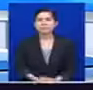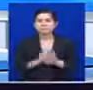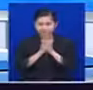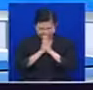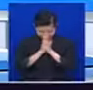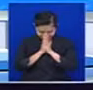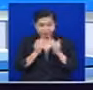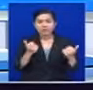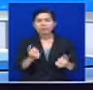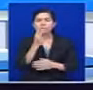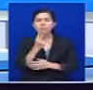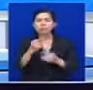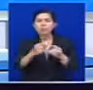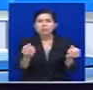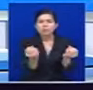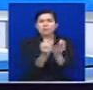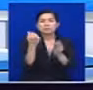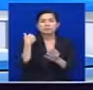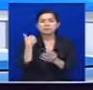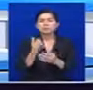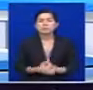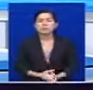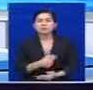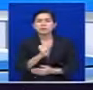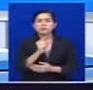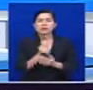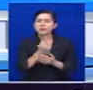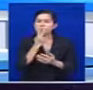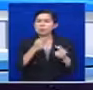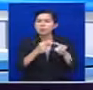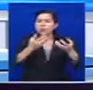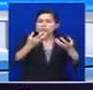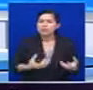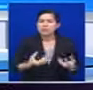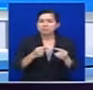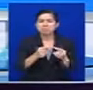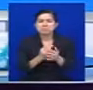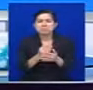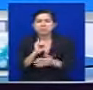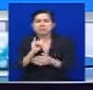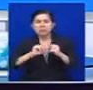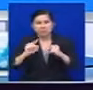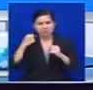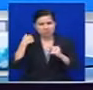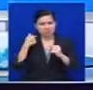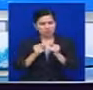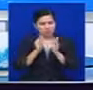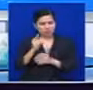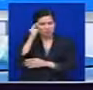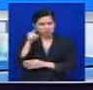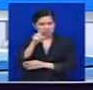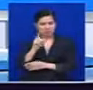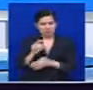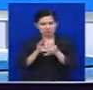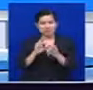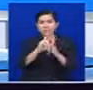ามาติดตามเหตุระเบิดที่เกิดขึ้นในวันนี้แม้ว่าจะเป็นเหตุที่อาจจะไม่รุนแรงมากนักแต่ว่าทำให้ประชาชนได้มีการตั้งข้อสังเกตถึงระบบรักษา